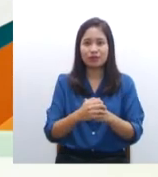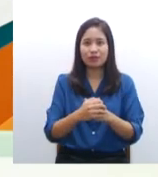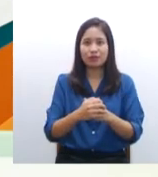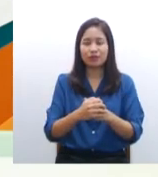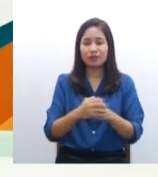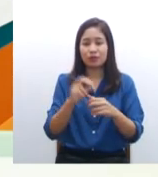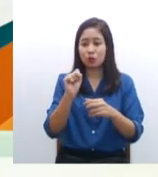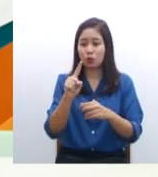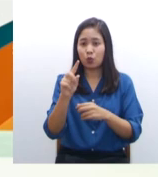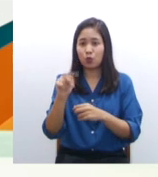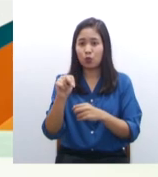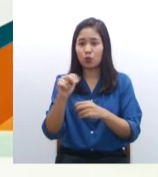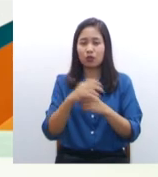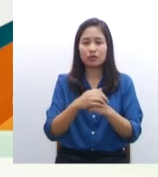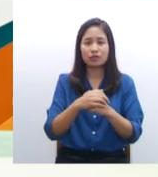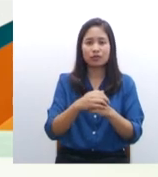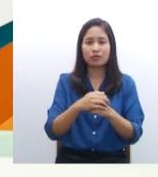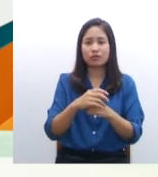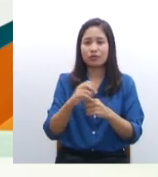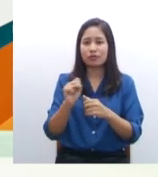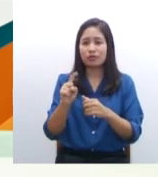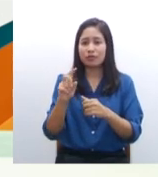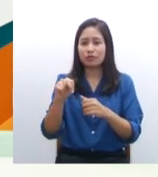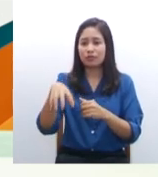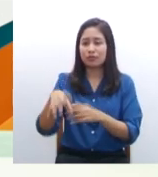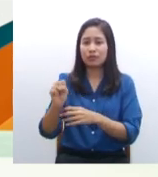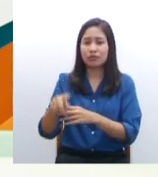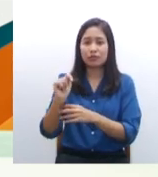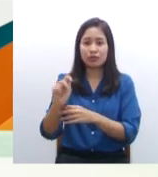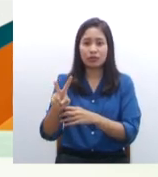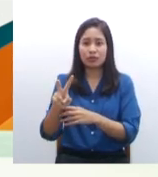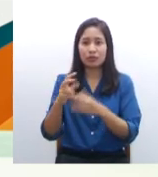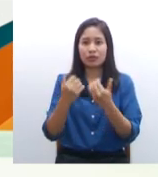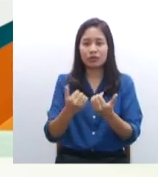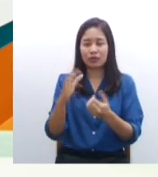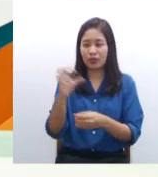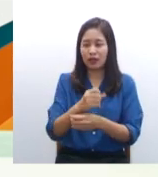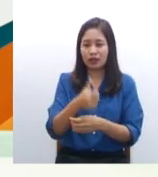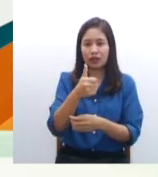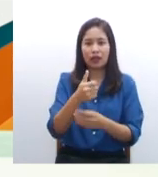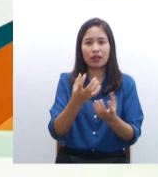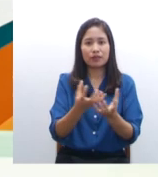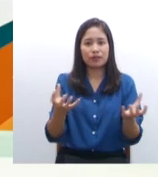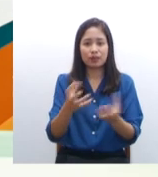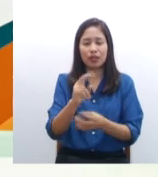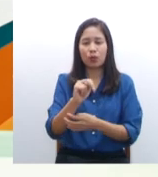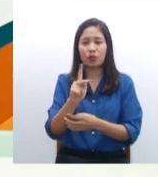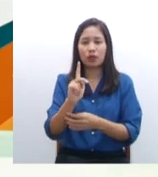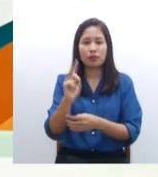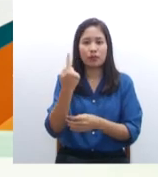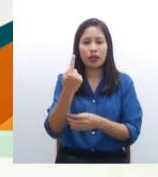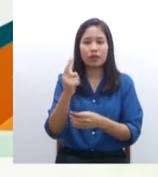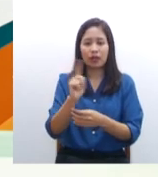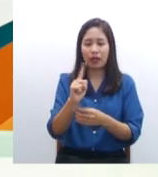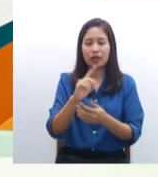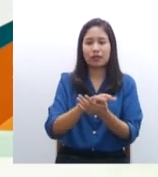านิเทศนะครับสำนักงานคณะกรรมการการศึกษาขั้นพื้นฐานที่วันนี้ได้นำนวัตกรรมใหม่นะครับเกี่ยวกับเรื่องของสกูโน้ตนะ